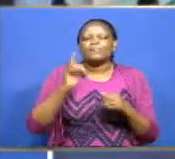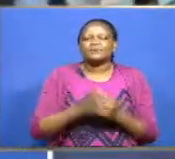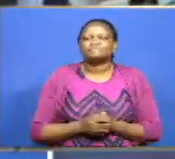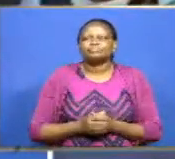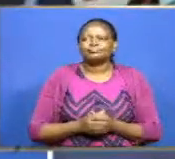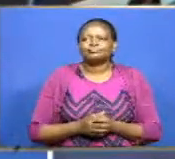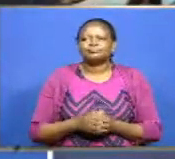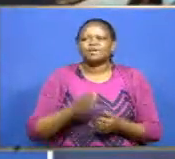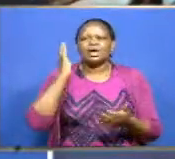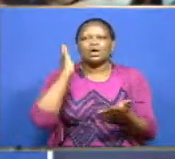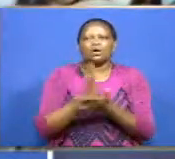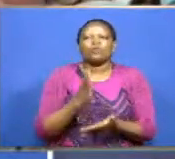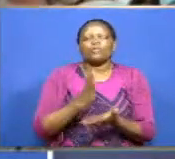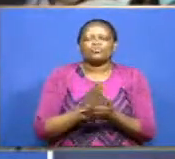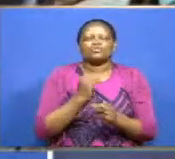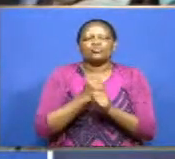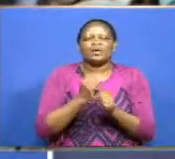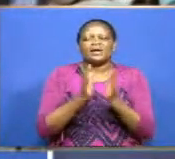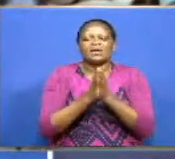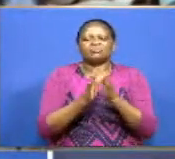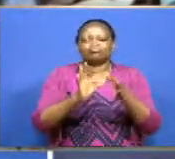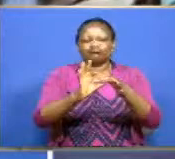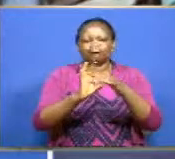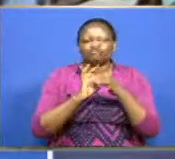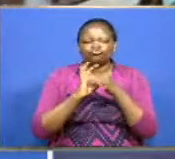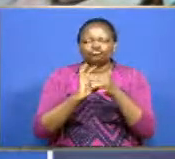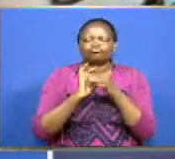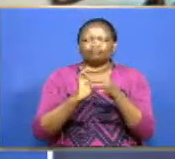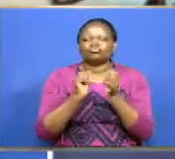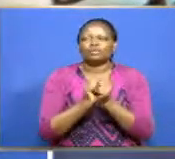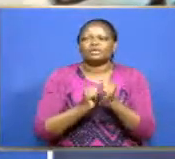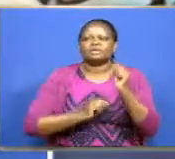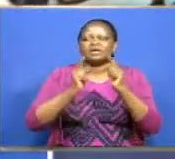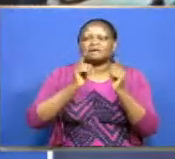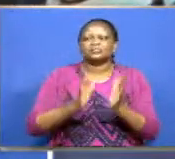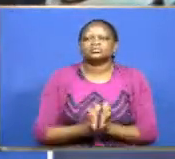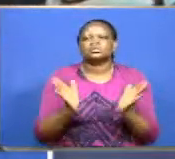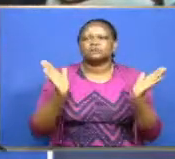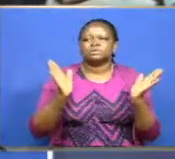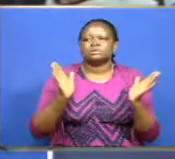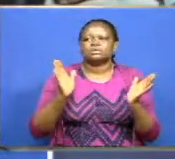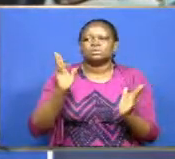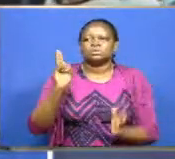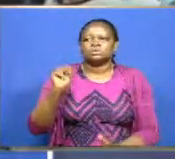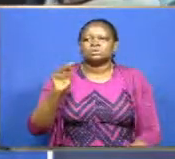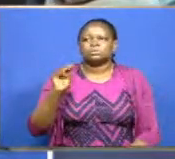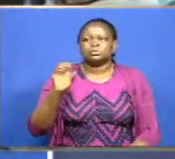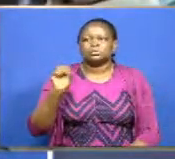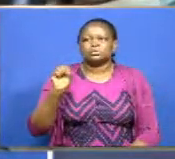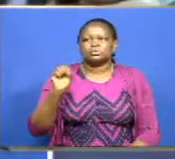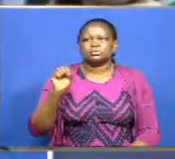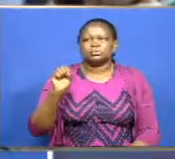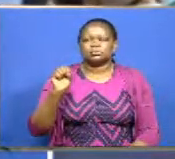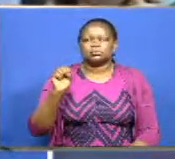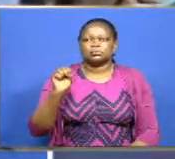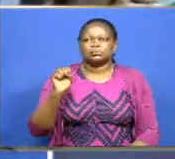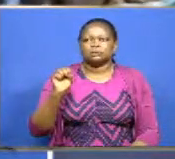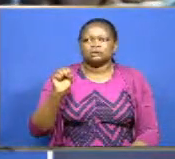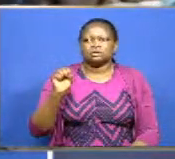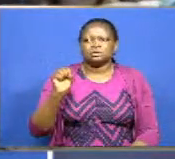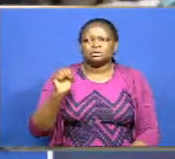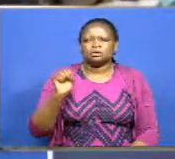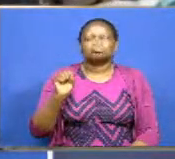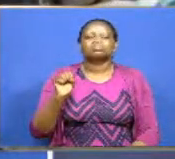to work and cooperate closely with the Director General of the Nairobi Metropolitan Services,